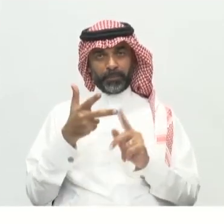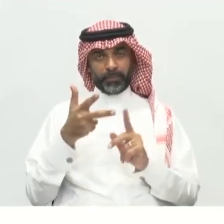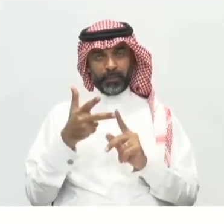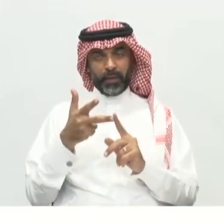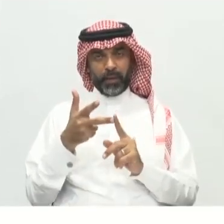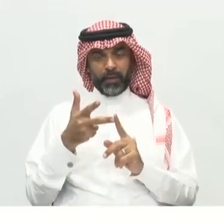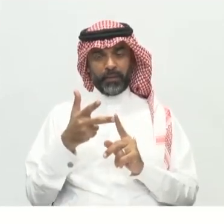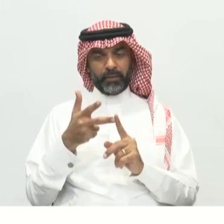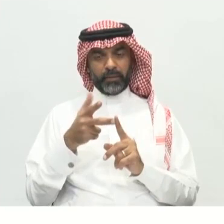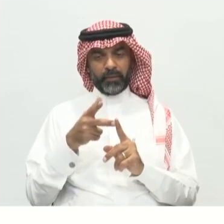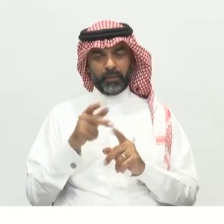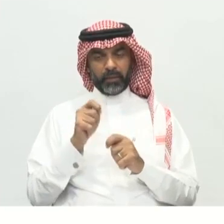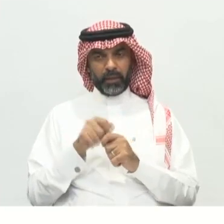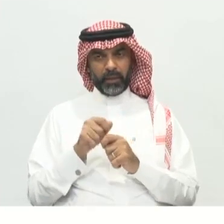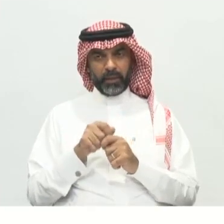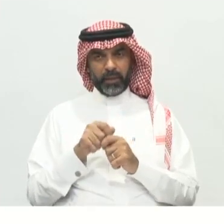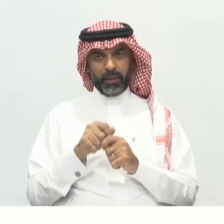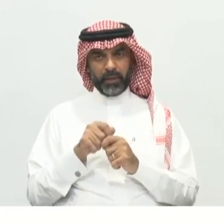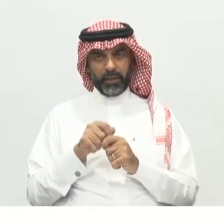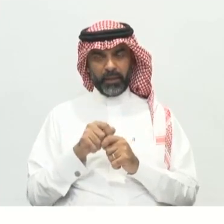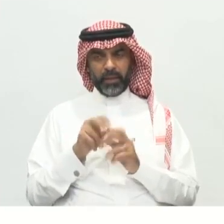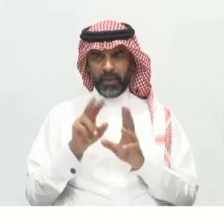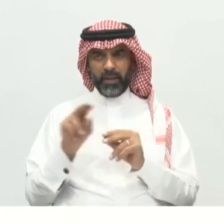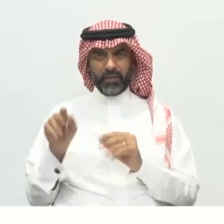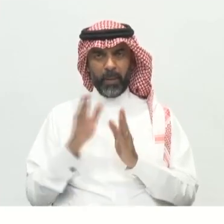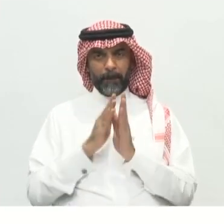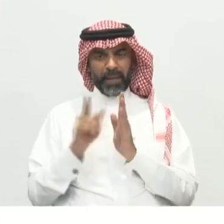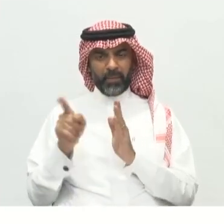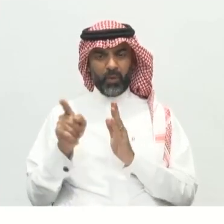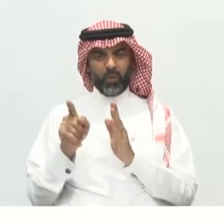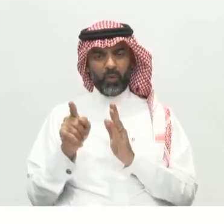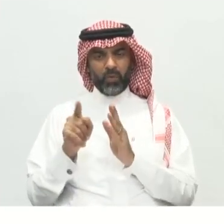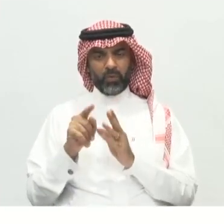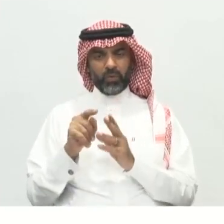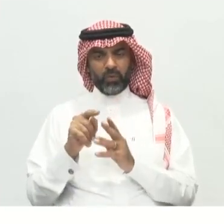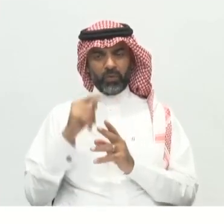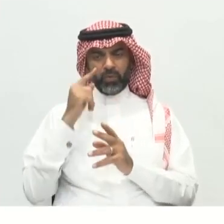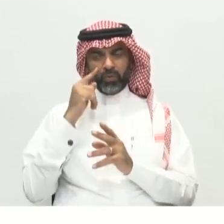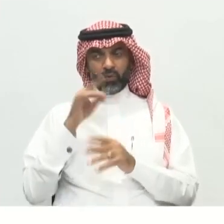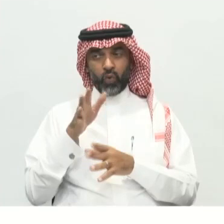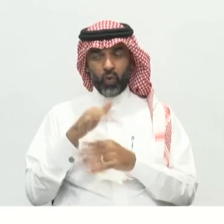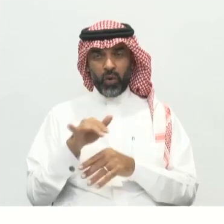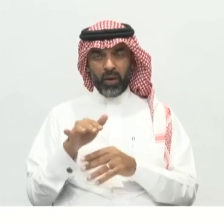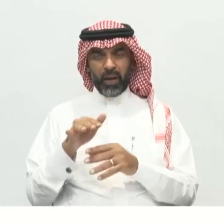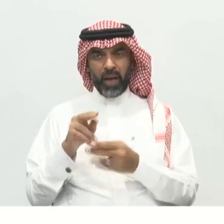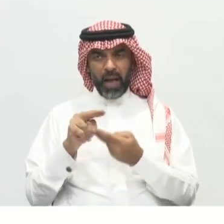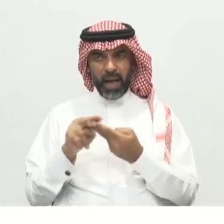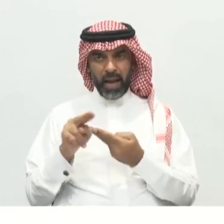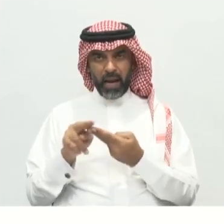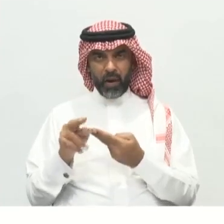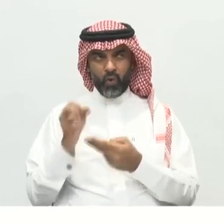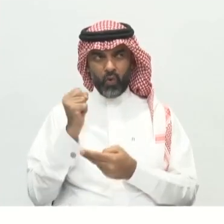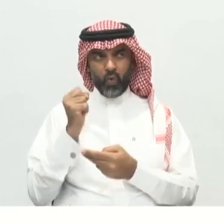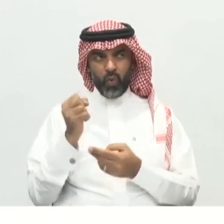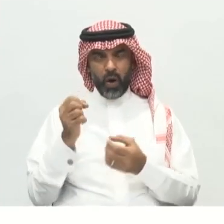المشروع انشئ داله رسم النقاط بنفس المكتبه ترسم نقاط اداء كلا من خوارزميه حل القوه المفرطه